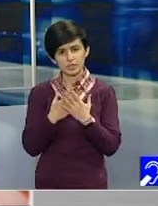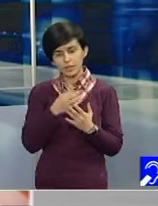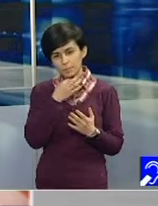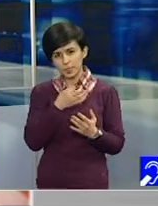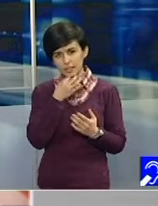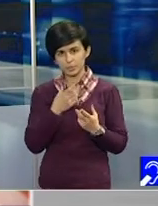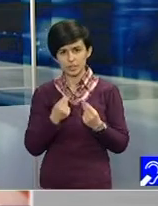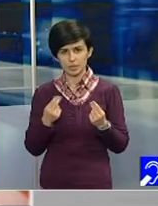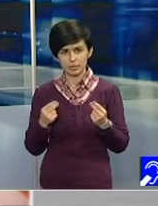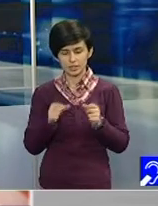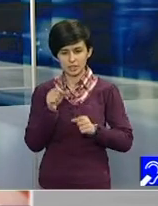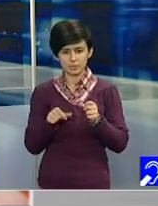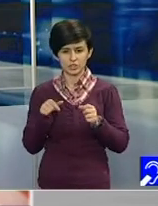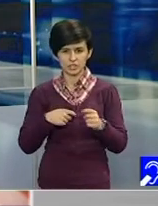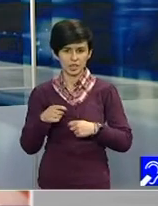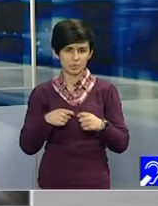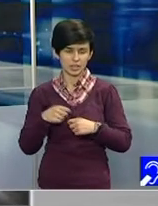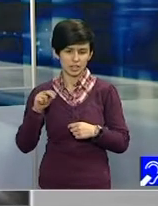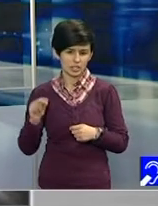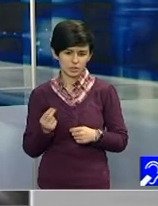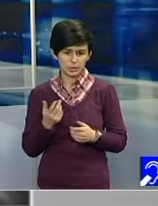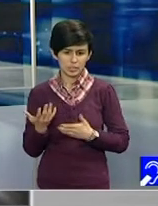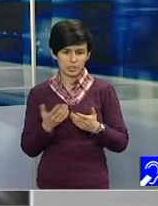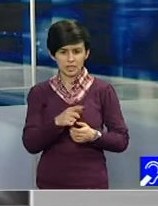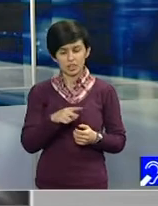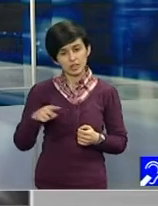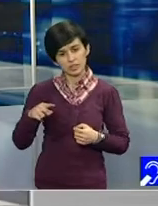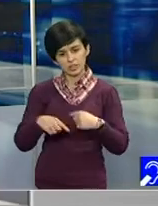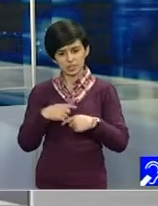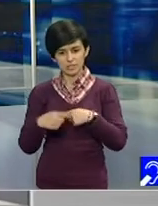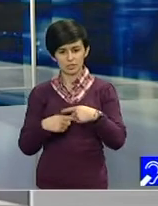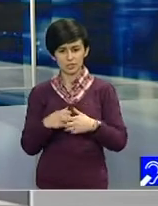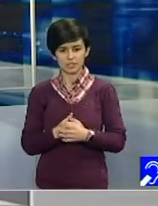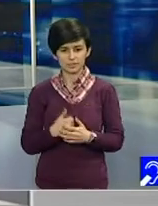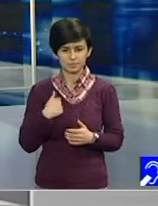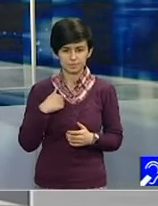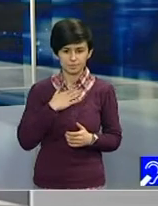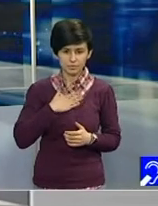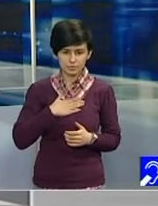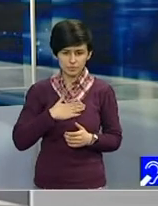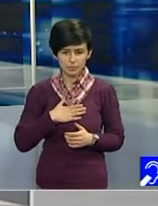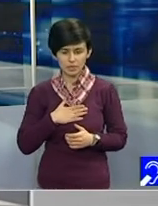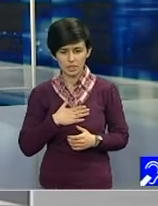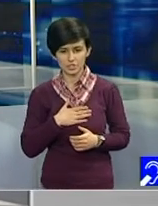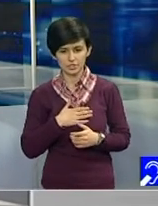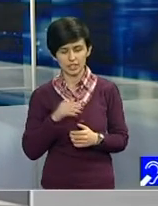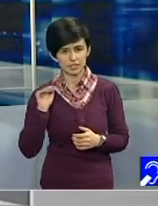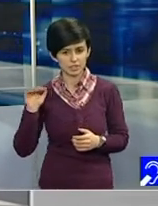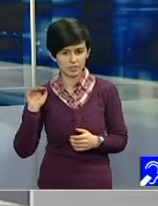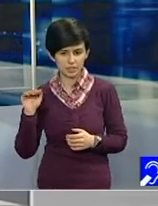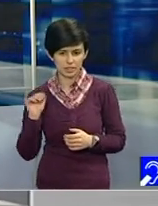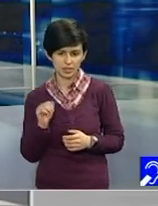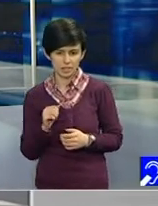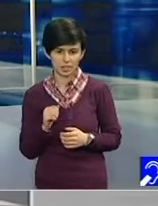despre această campanie extraordinară pe care voi o desfășurați. Vreau să vă întreb câteva cuvinte acum, profit de prezența voastră